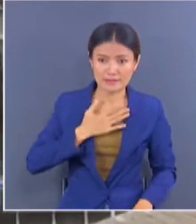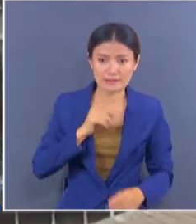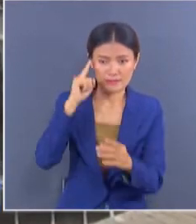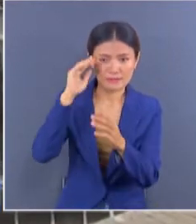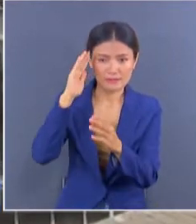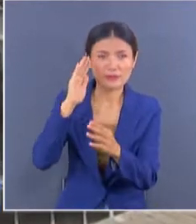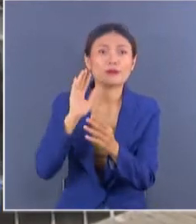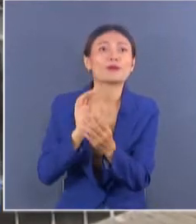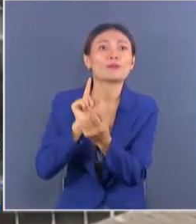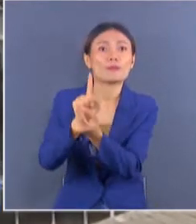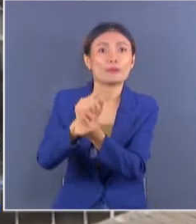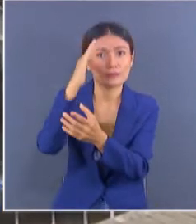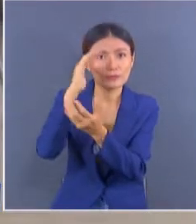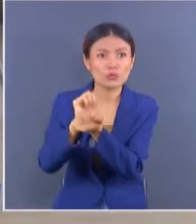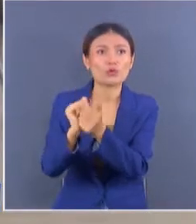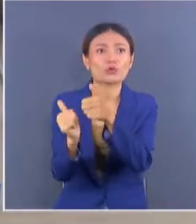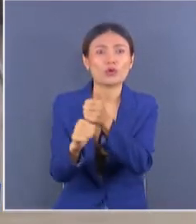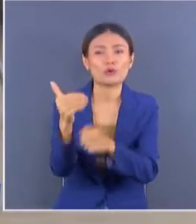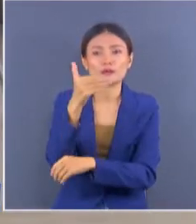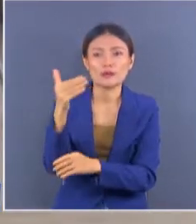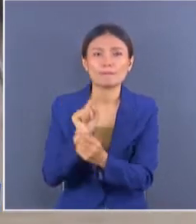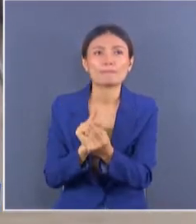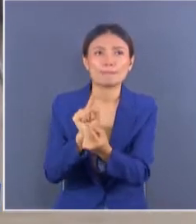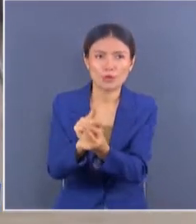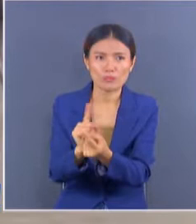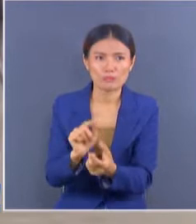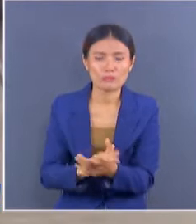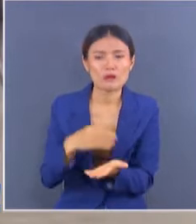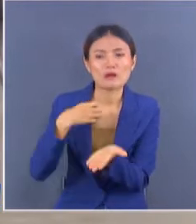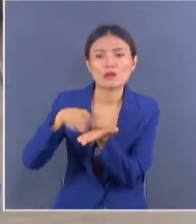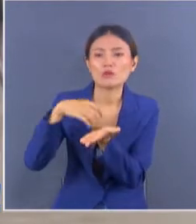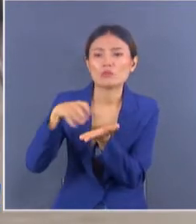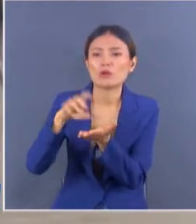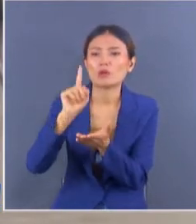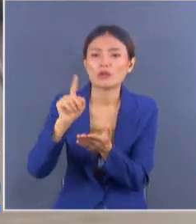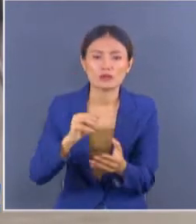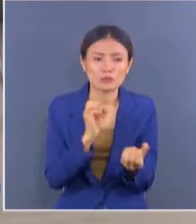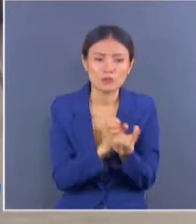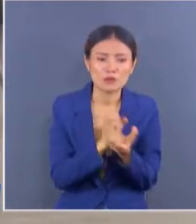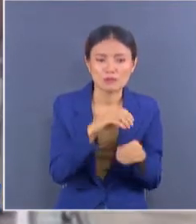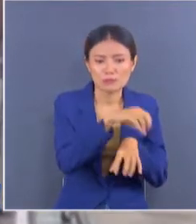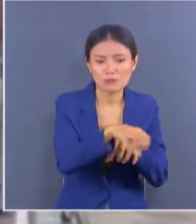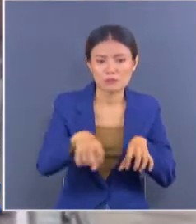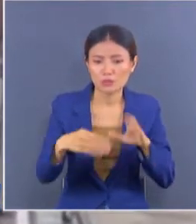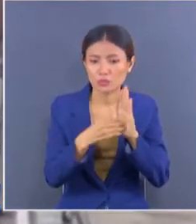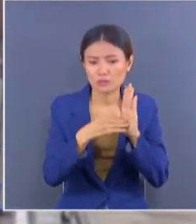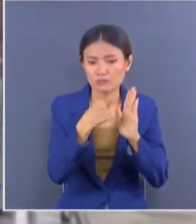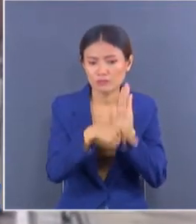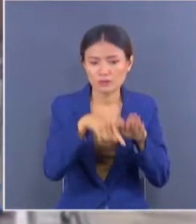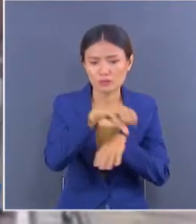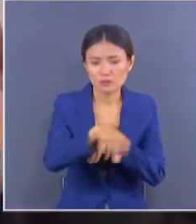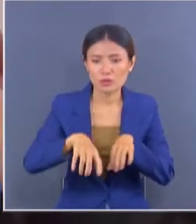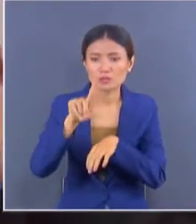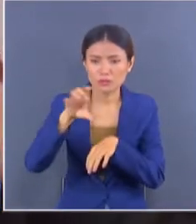ข้อมูลเกี่ยวกับเรื่องบ่อนการพนันที่อยู่ในกรุงเทพและปริมณฑลกว่า100แห่งหนึ่งในกลุ่มผู้เสียหาย